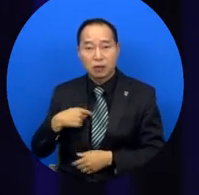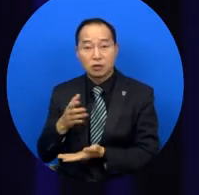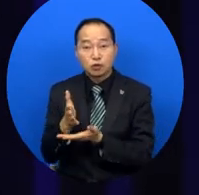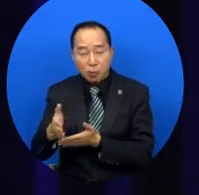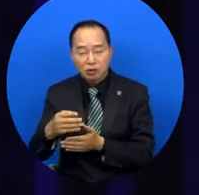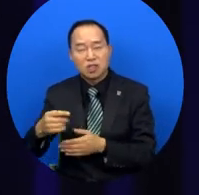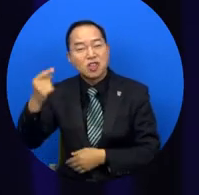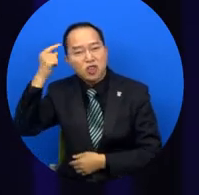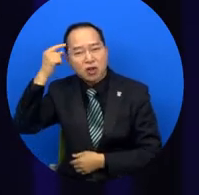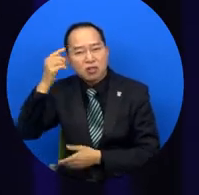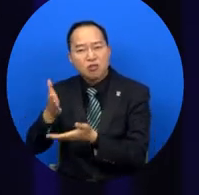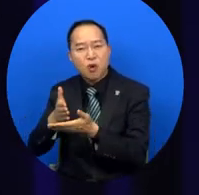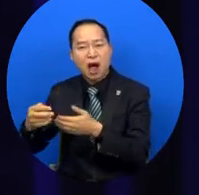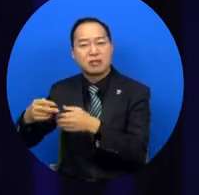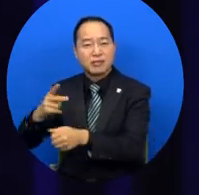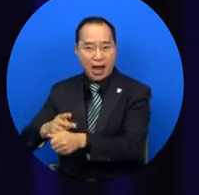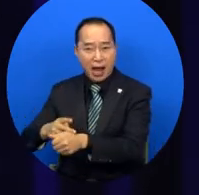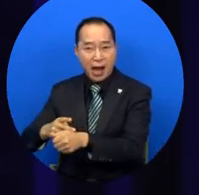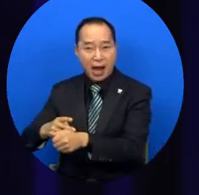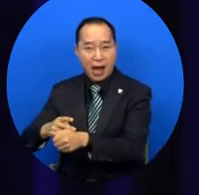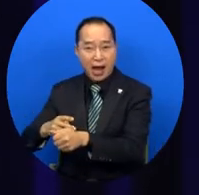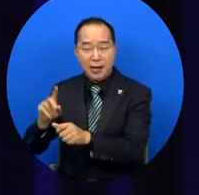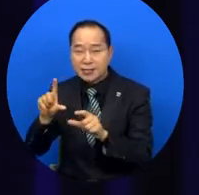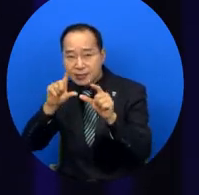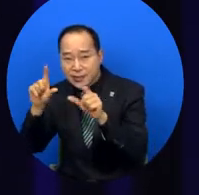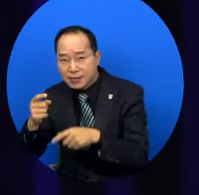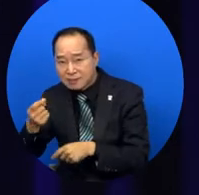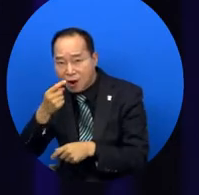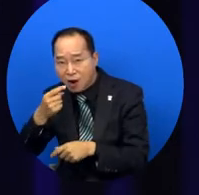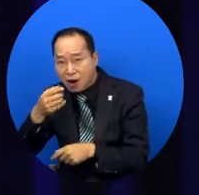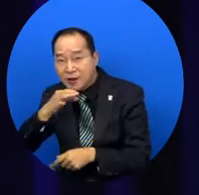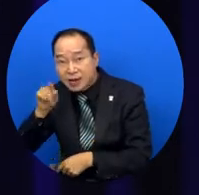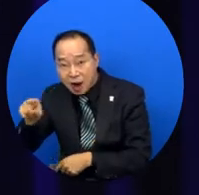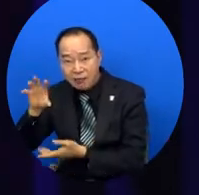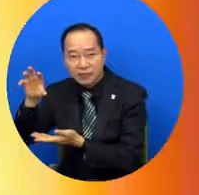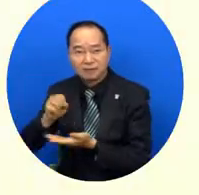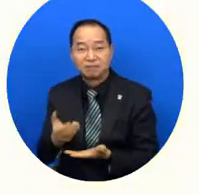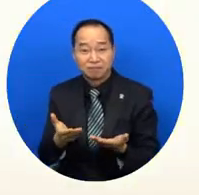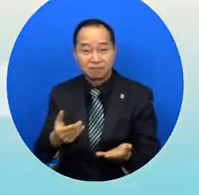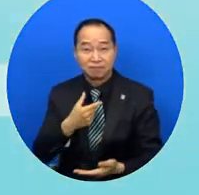의사로서 두 문화에서 살면서 얻은 것들을 같이 나누려고 합니다.